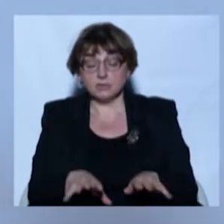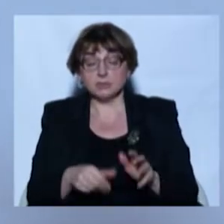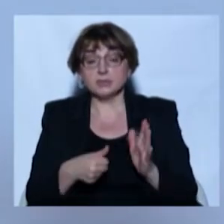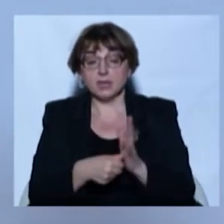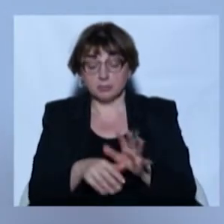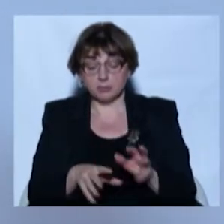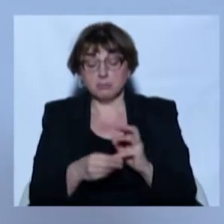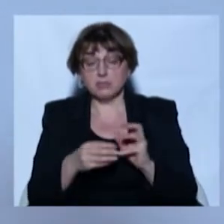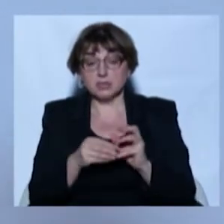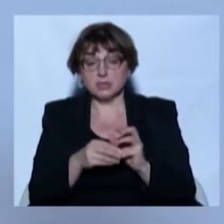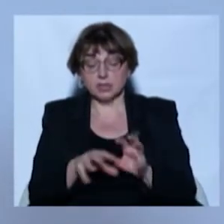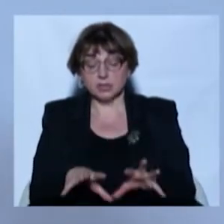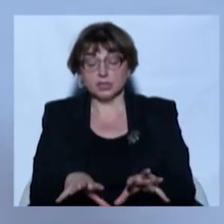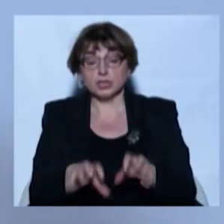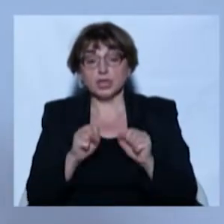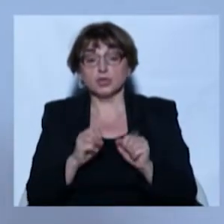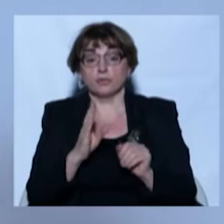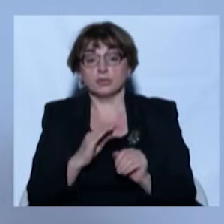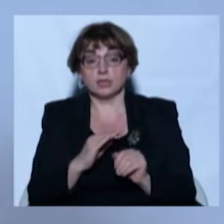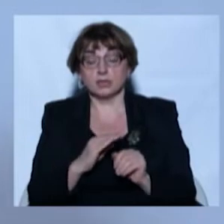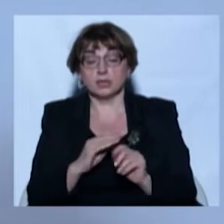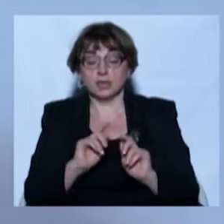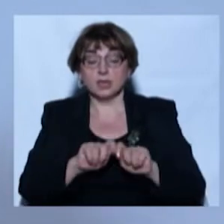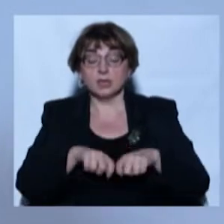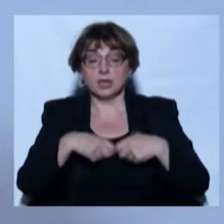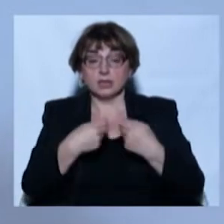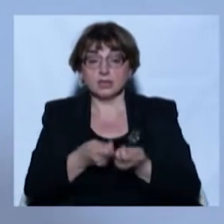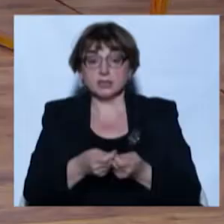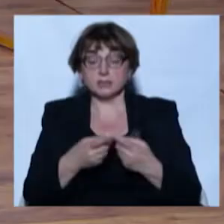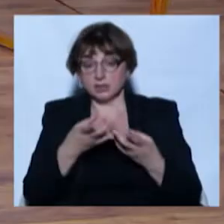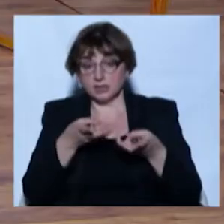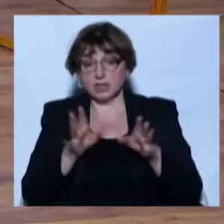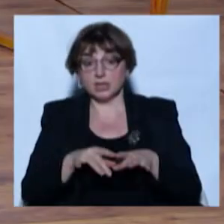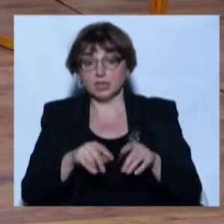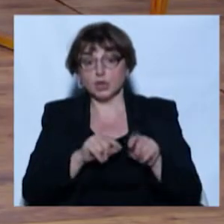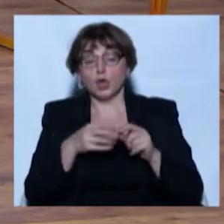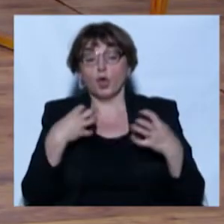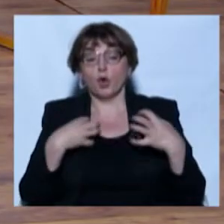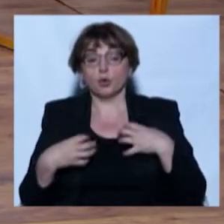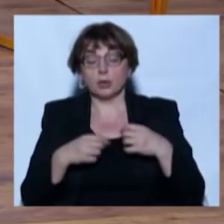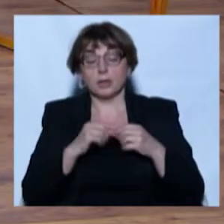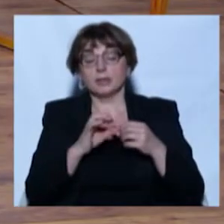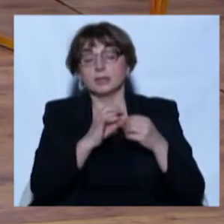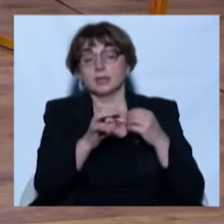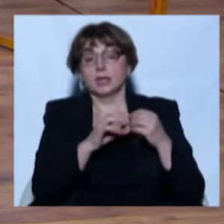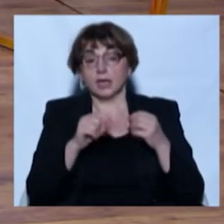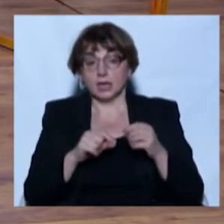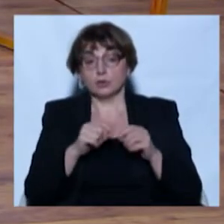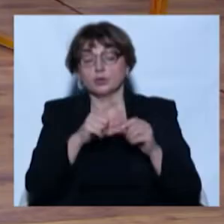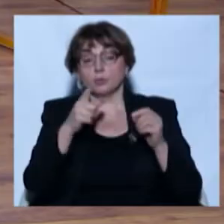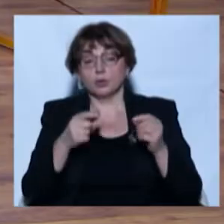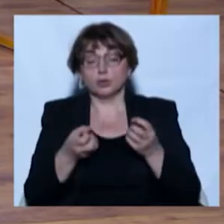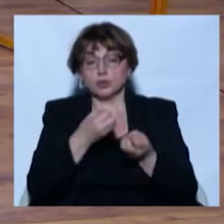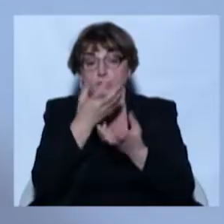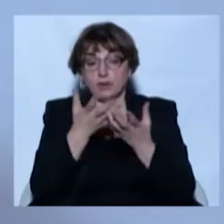ანუ მიწიდან შეიწოვენ წყალს და გადასცემენ დანარჩენ ორგანოებს, მაგალითად ღეროს, ფოთოლს,